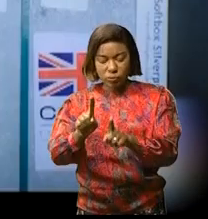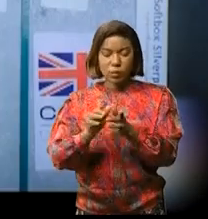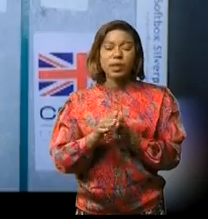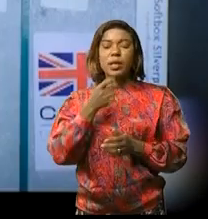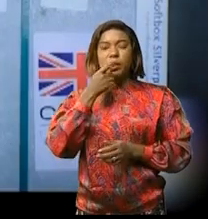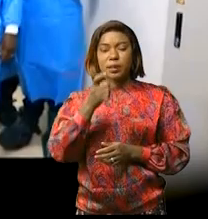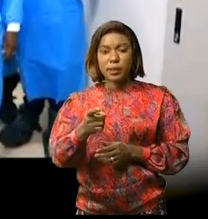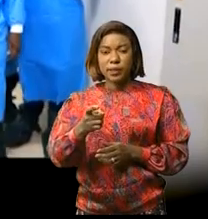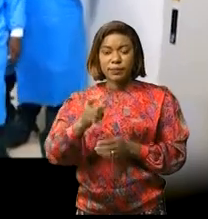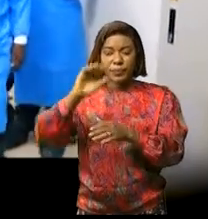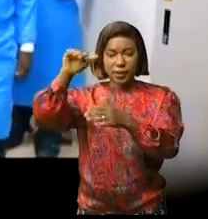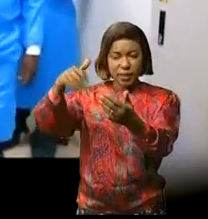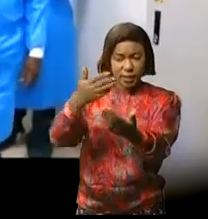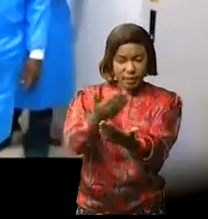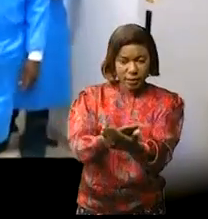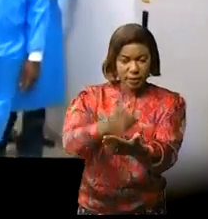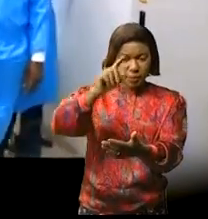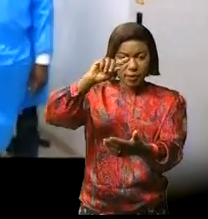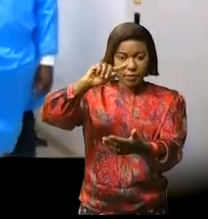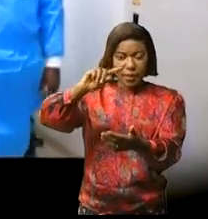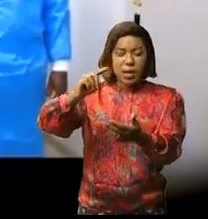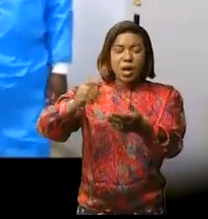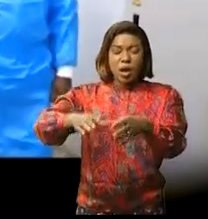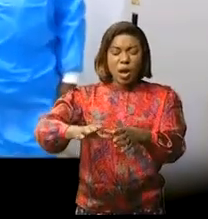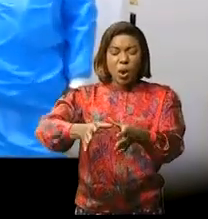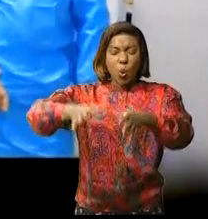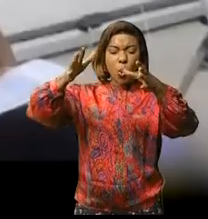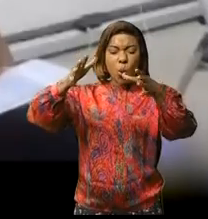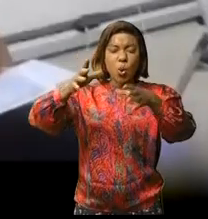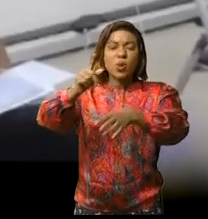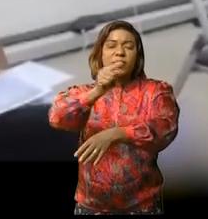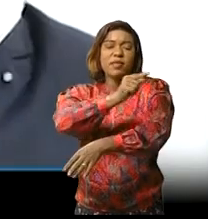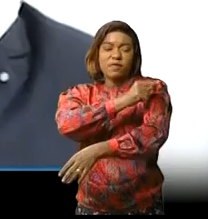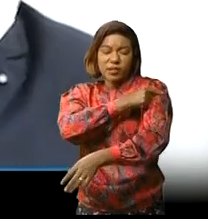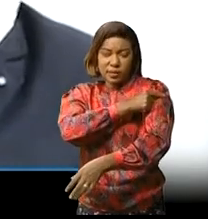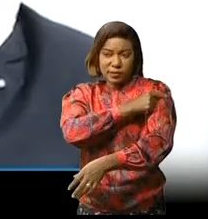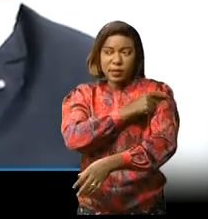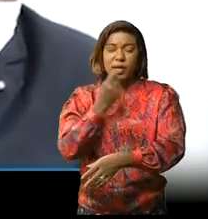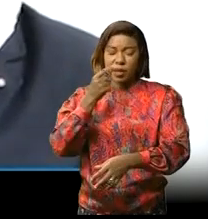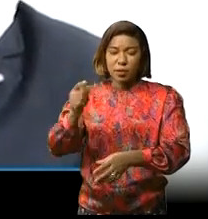lot de vaccins et la visite de 5 sénateurs à l'INRB. On a reçu